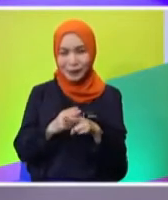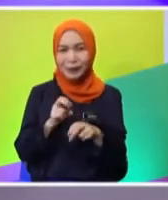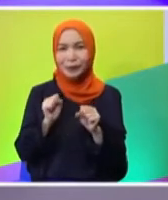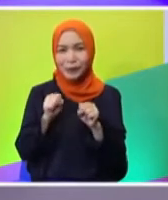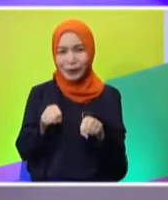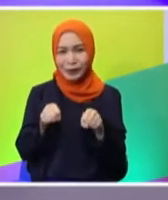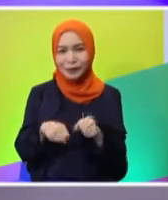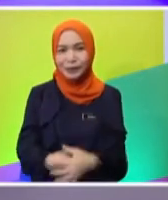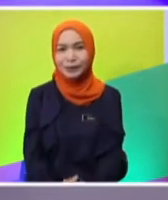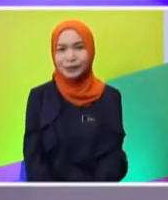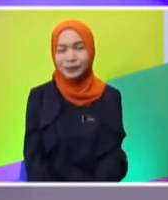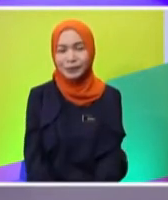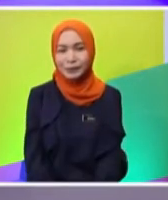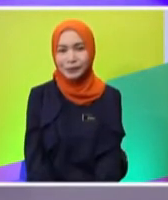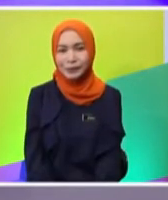oke